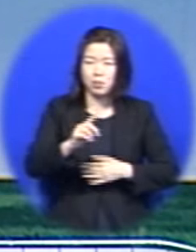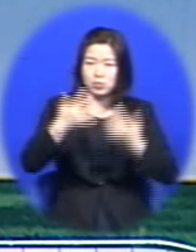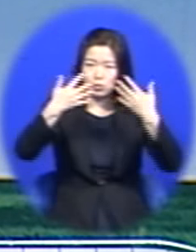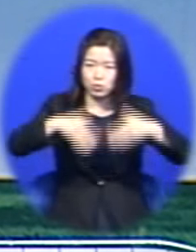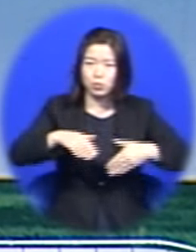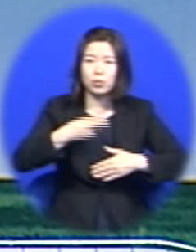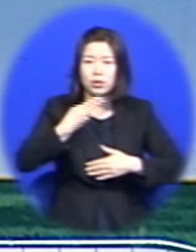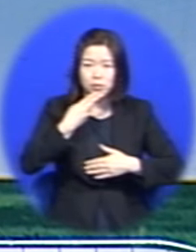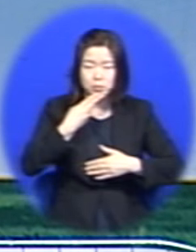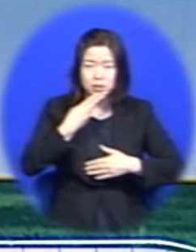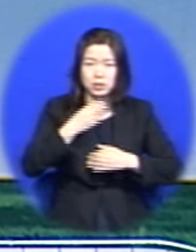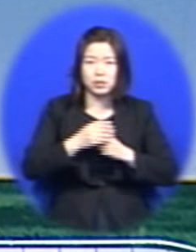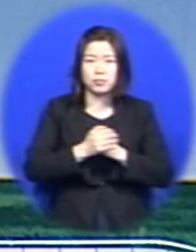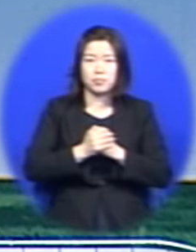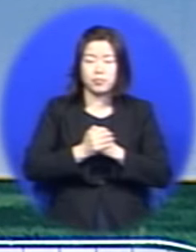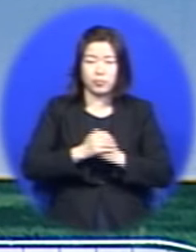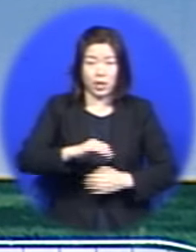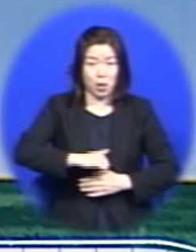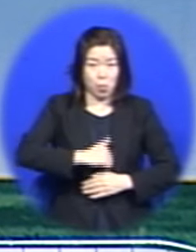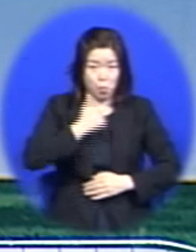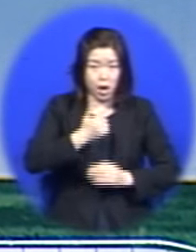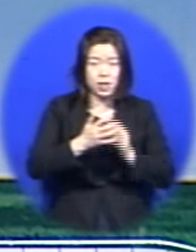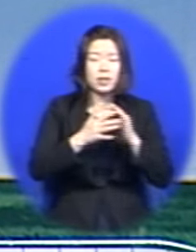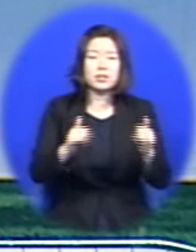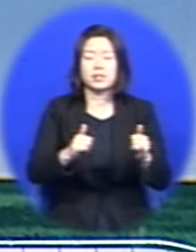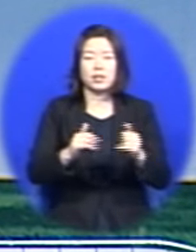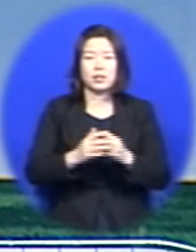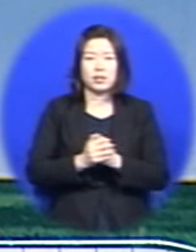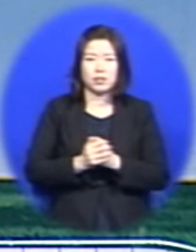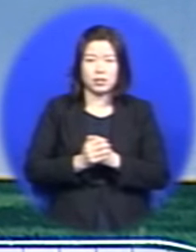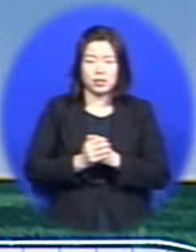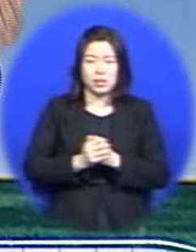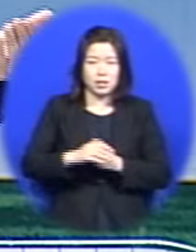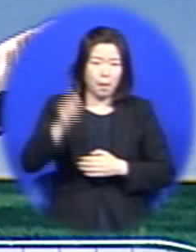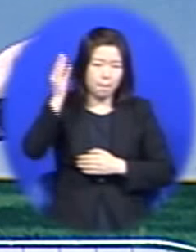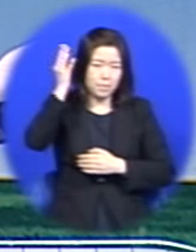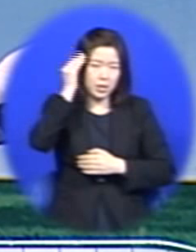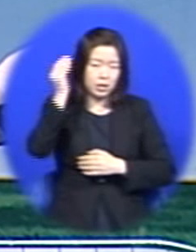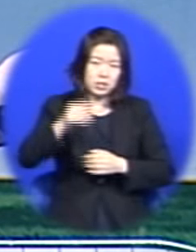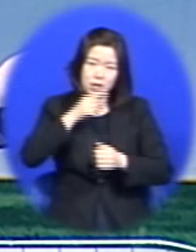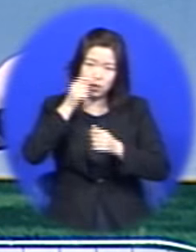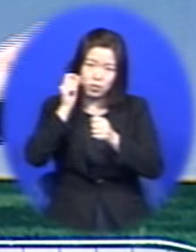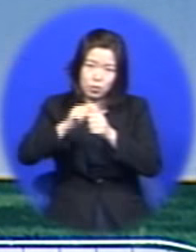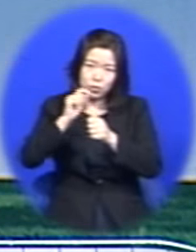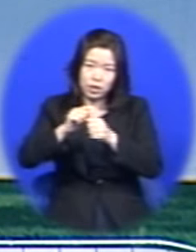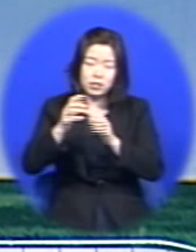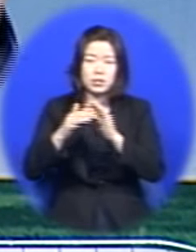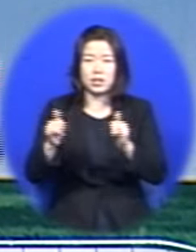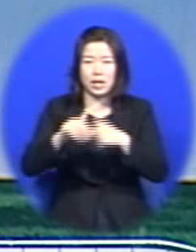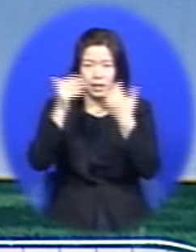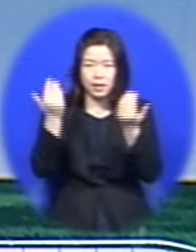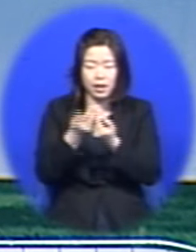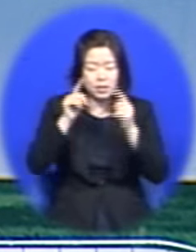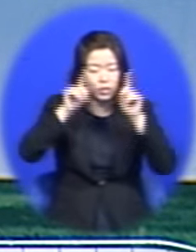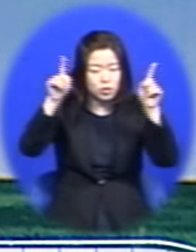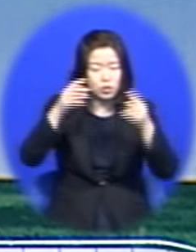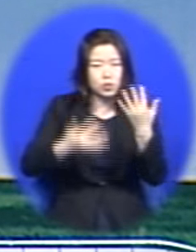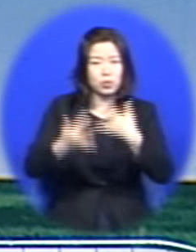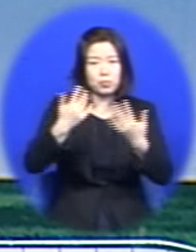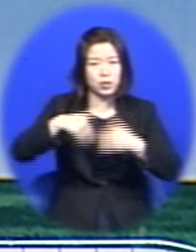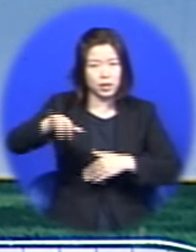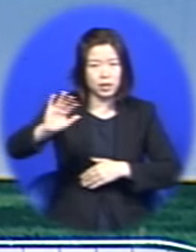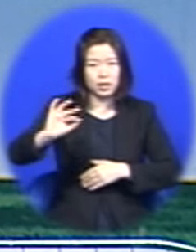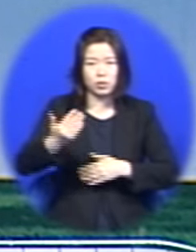조건 없이 화내는 자, 그리고 미련한 자라고 욕하는 자 다 지옥불에 들어가게 될